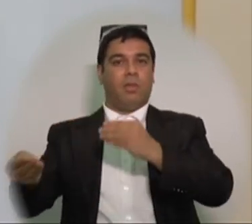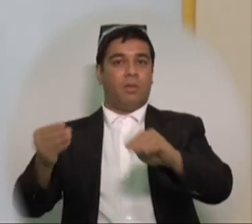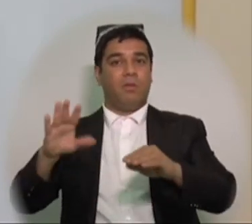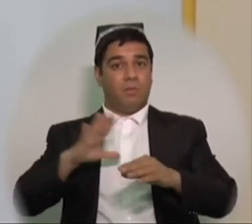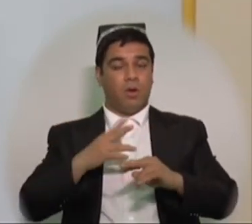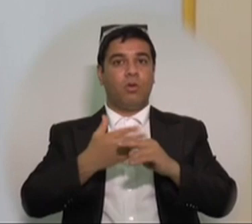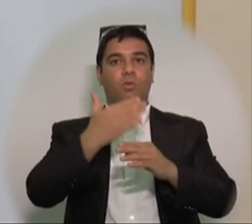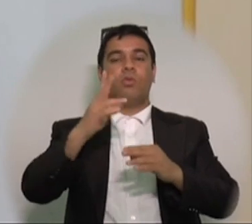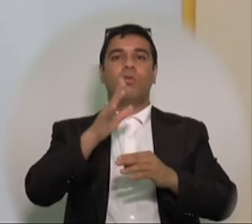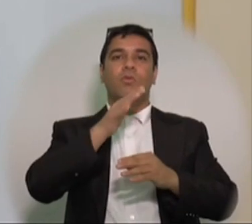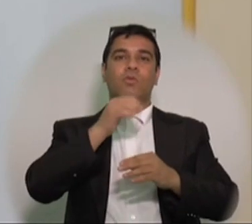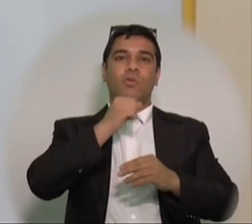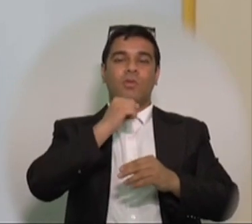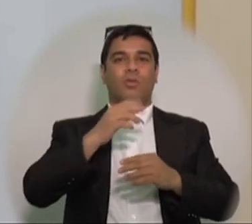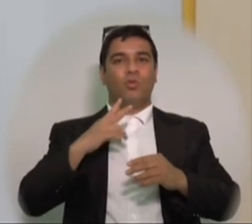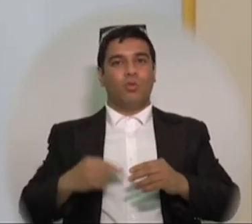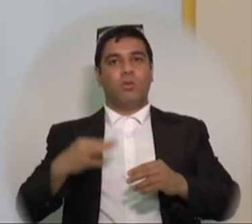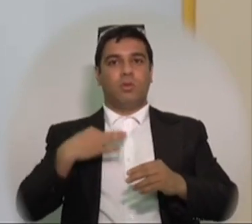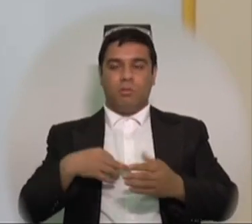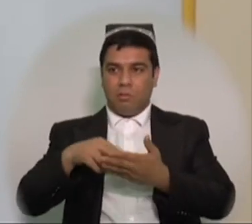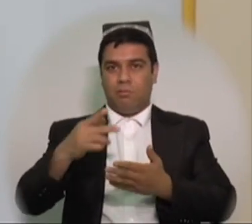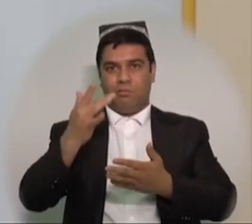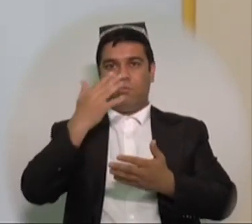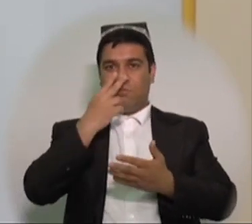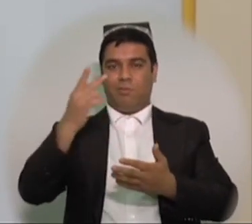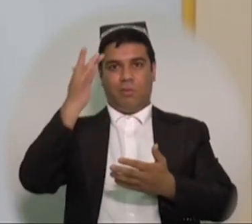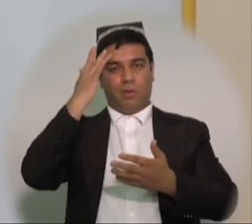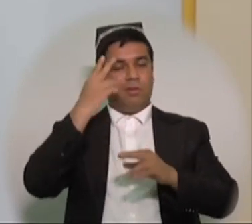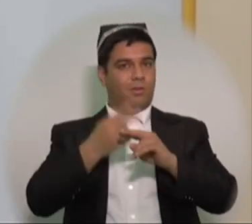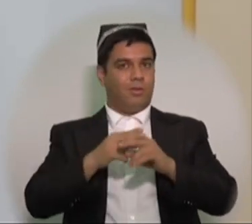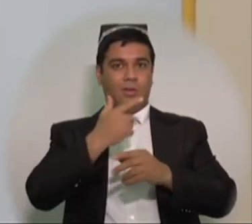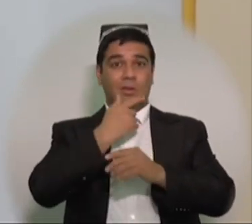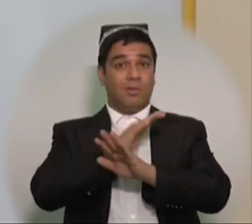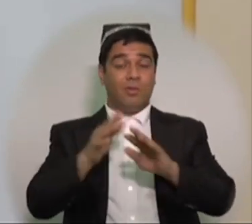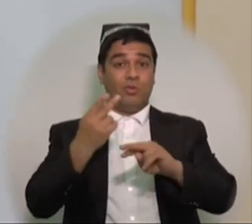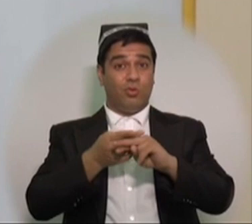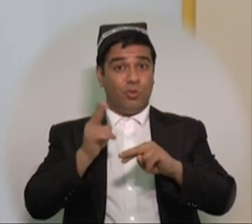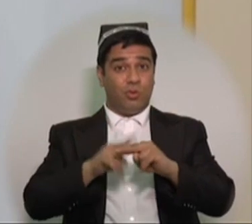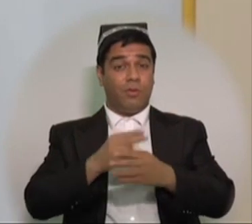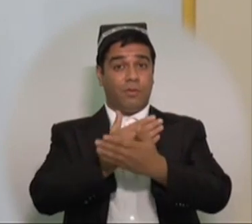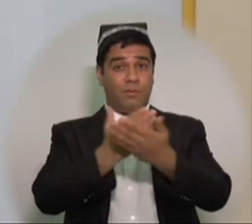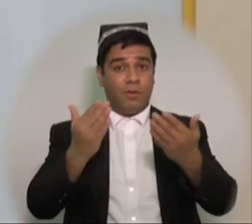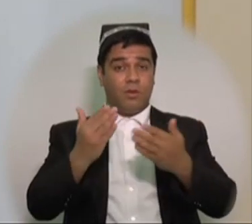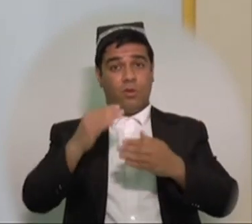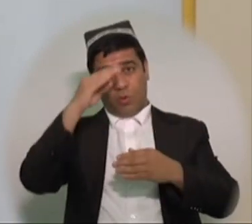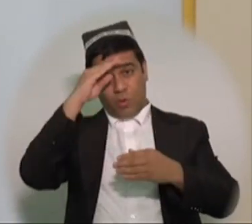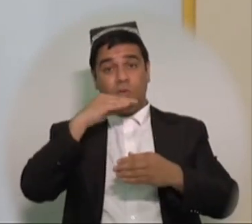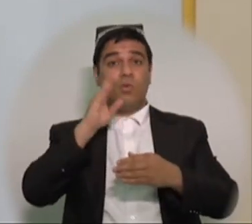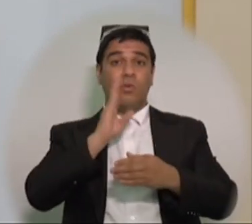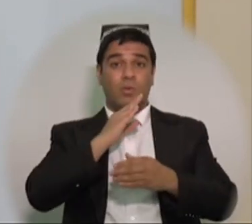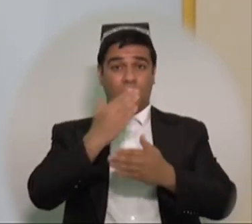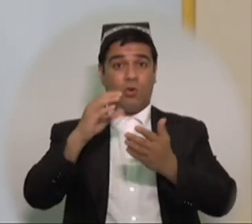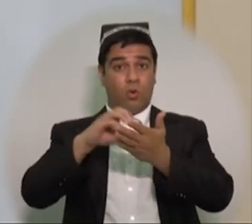bunu indi balagat yaşındaki oğul kızları görse hıcalat buladığın halatlar buluşu mümkün. Şunlar, şunun için ular ata